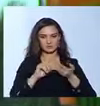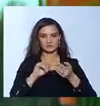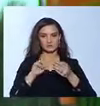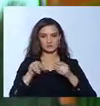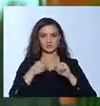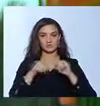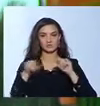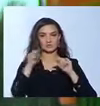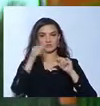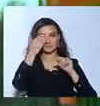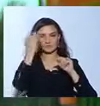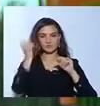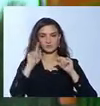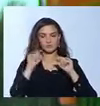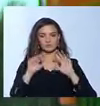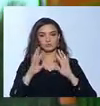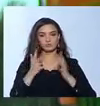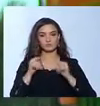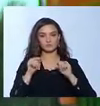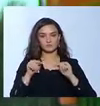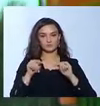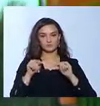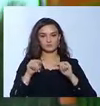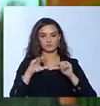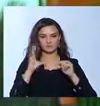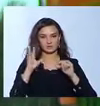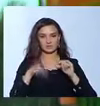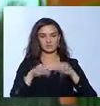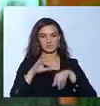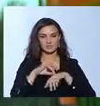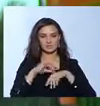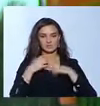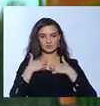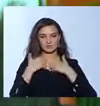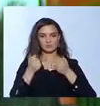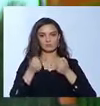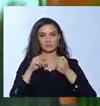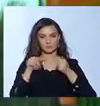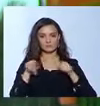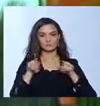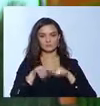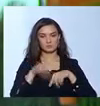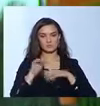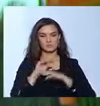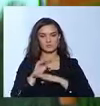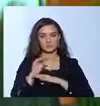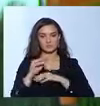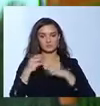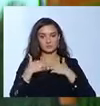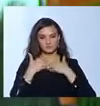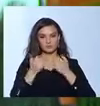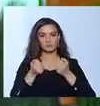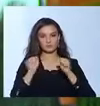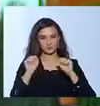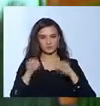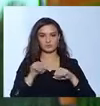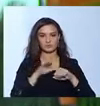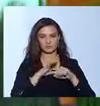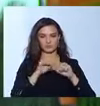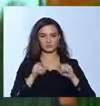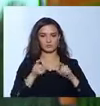და გვავიწყდება, რომ ასეთ შემთხვევაში მთლიანად კანის ჯანმრთელობა და მათ შორის მისი დანამატების ჯანმრთელობა შეიძლება